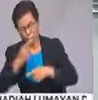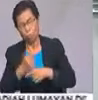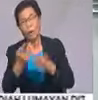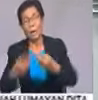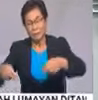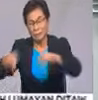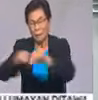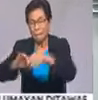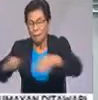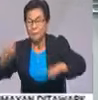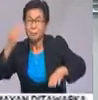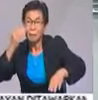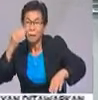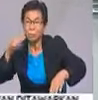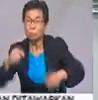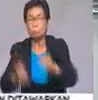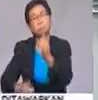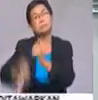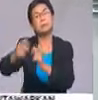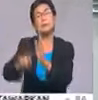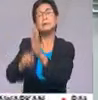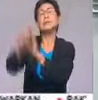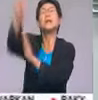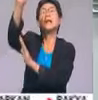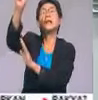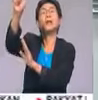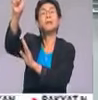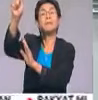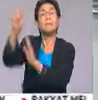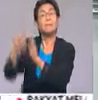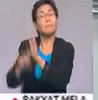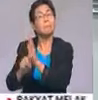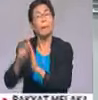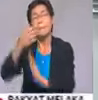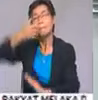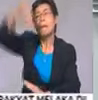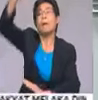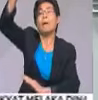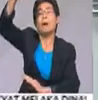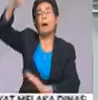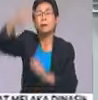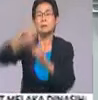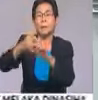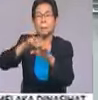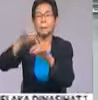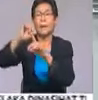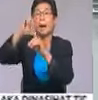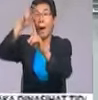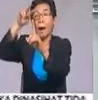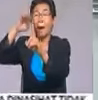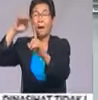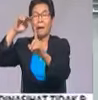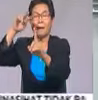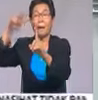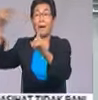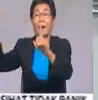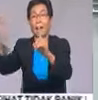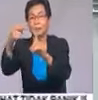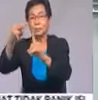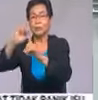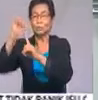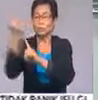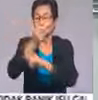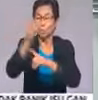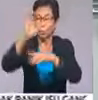nilai bahasa Melayu itu tinggi sekali pada aspek sosiobudaya kita. Ia